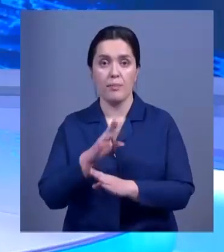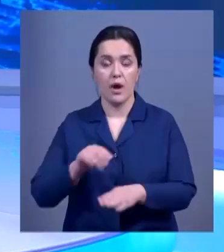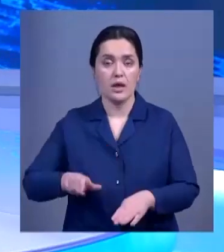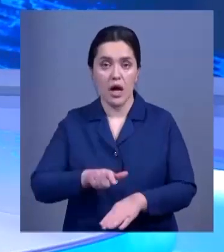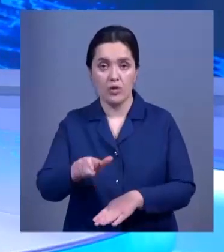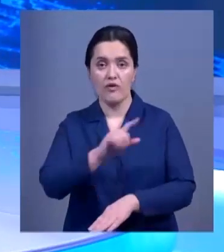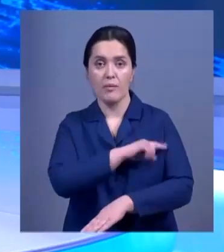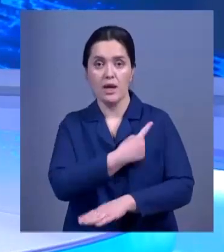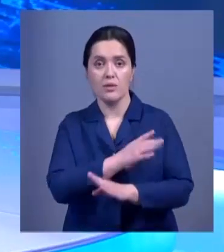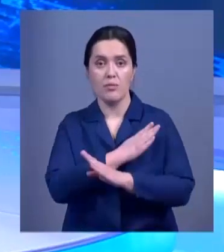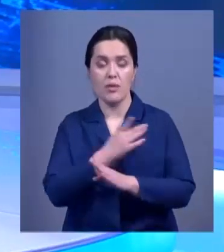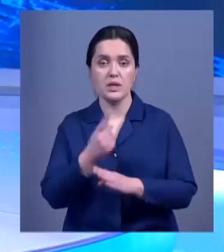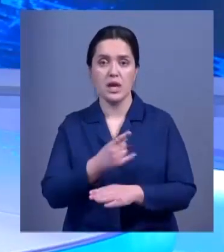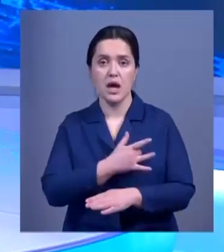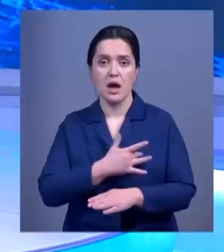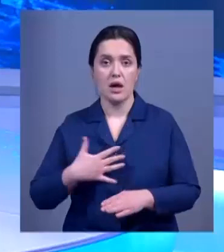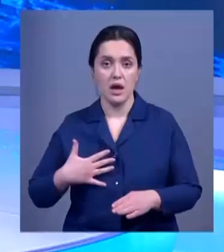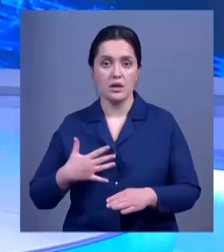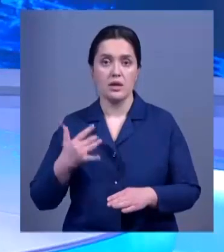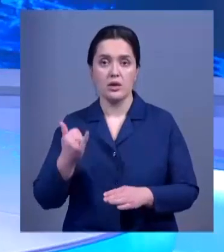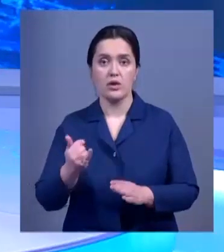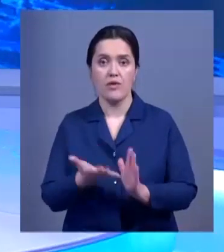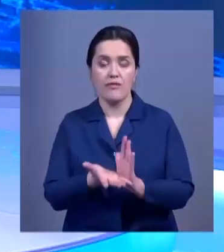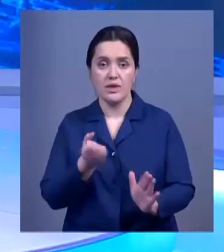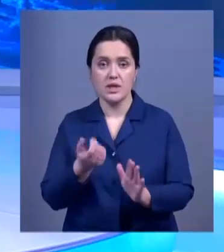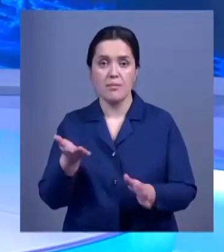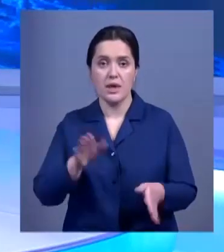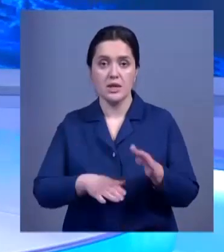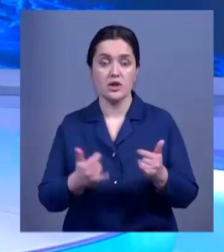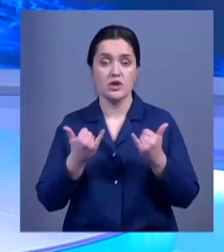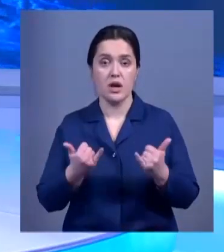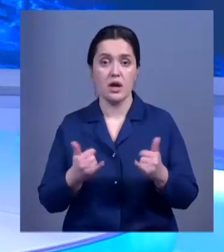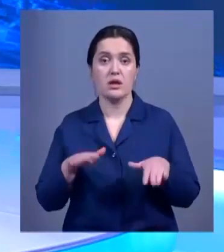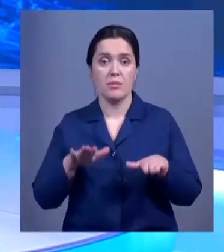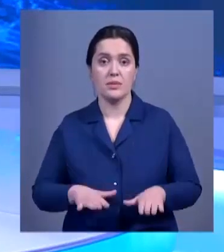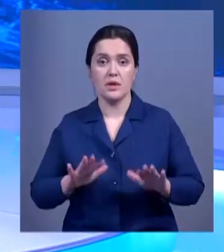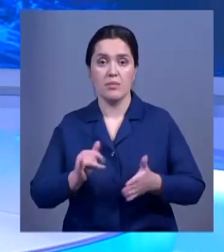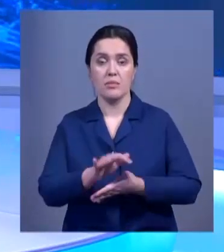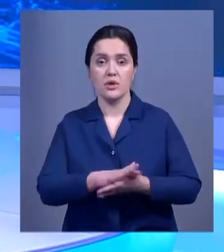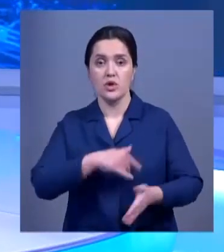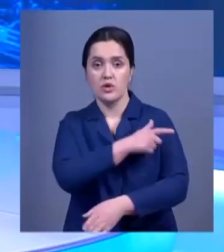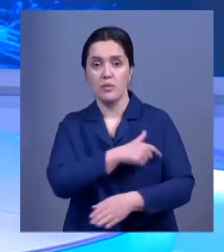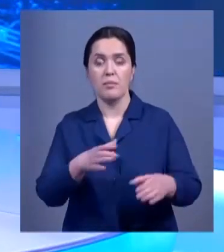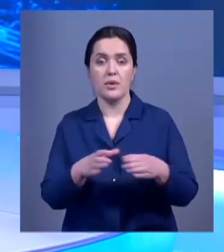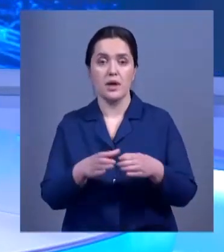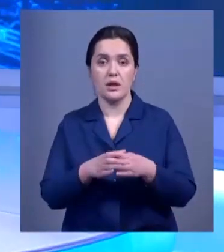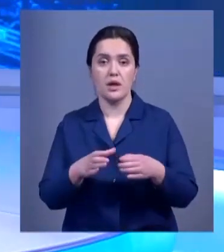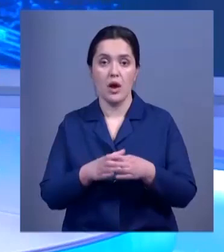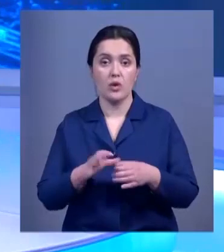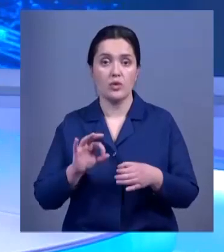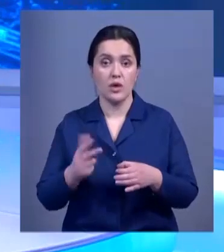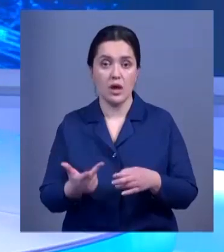скончалась одна из раненых ее извлекли из-под завалов сейчас на месте происшествия продолжают дежурить бригаду скорой помощи